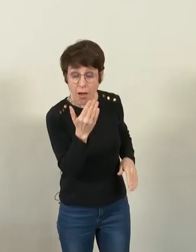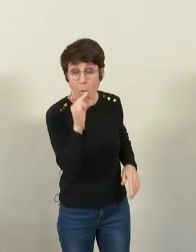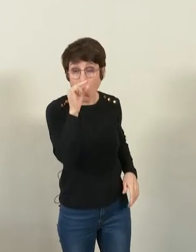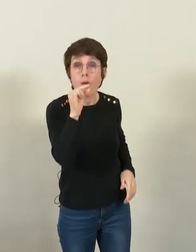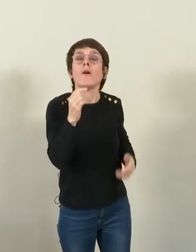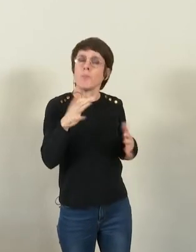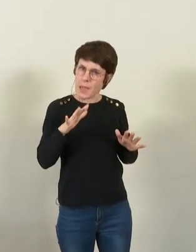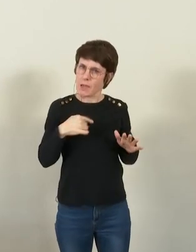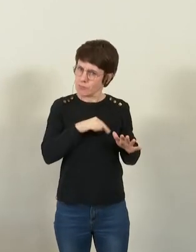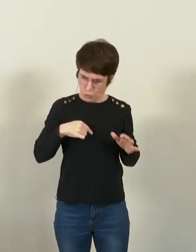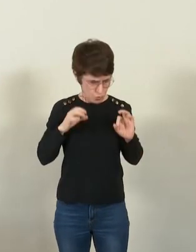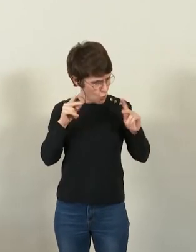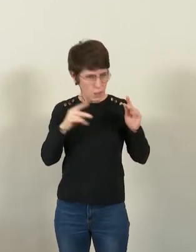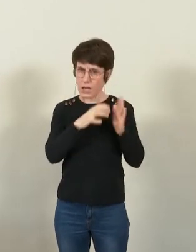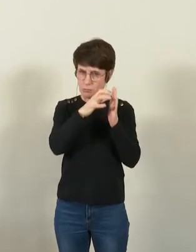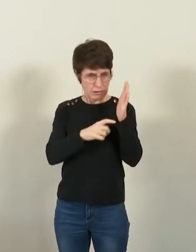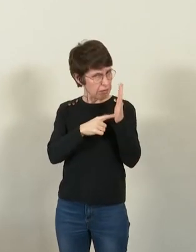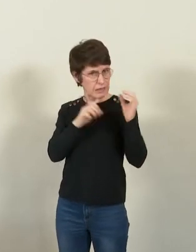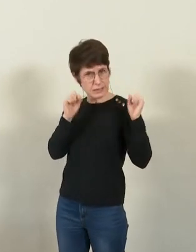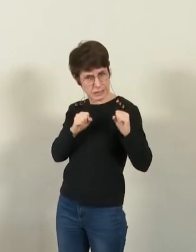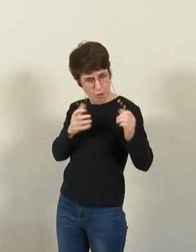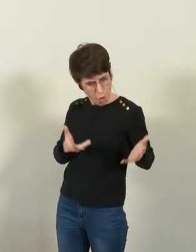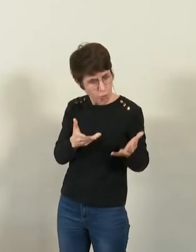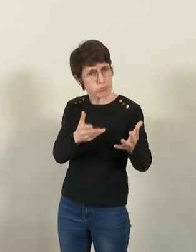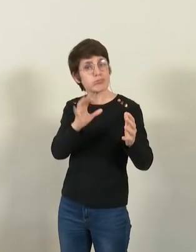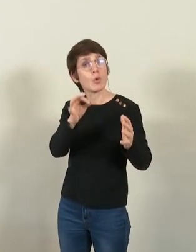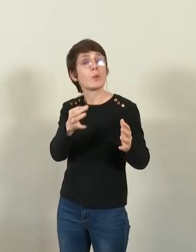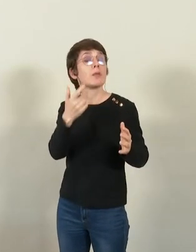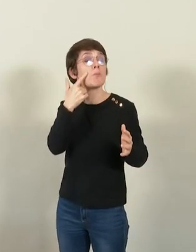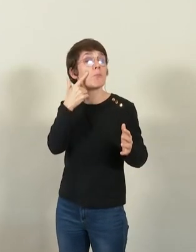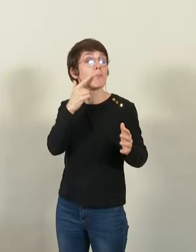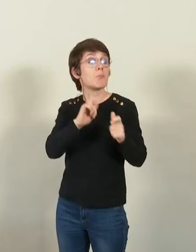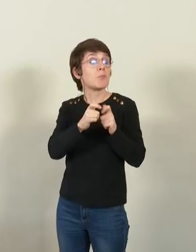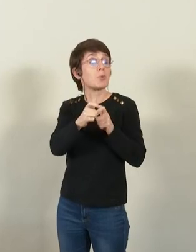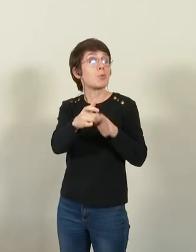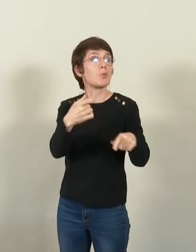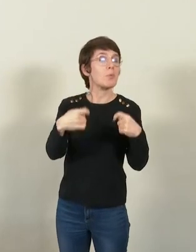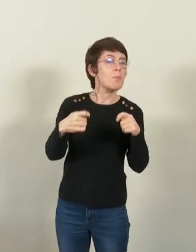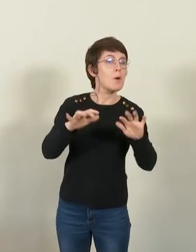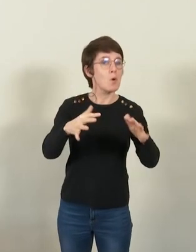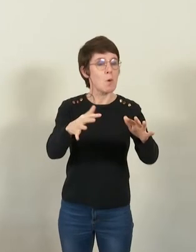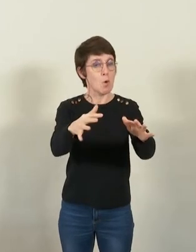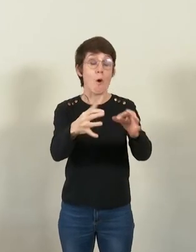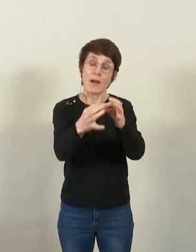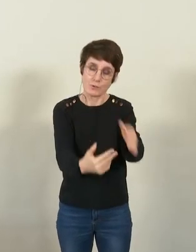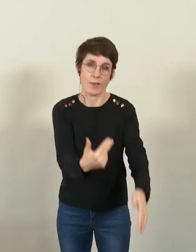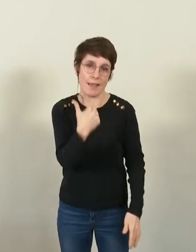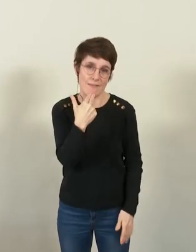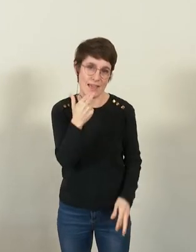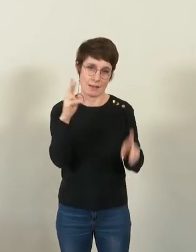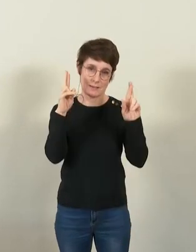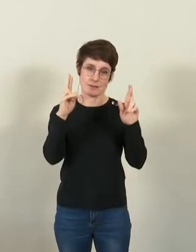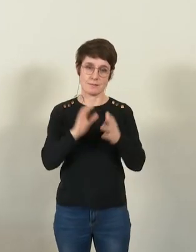soutien sur le principe à nous de voir comment les choses peuvent être faites plus de plus souple et surtout plus efficace